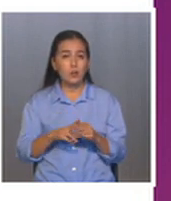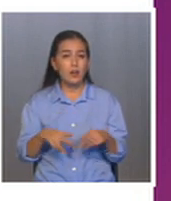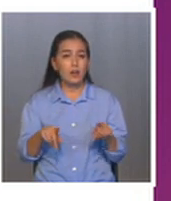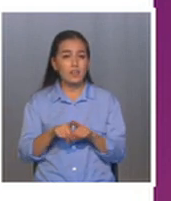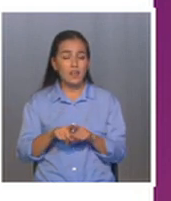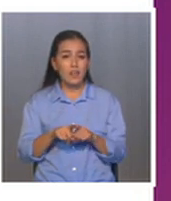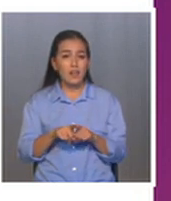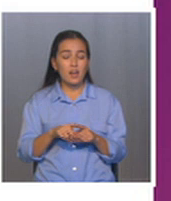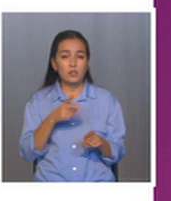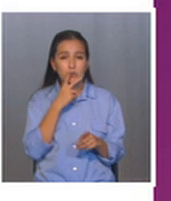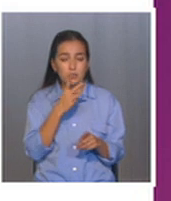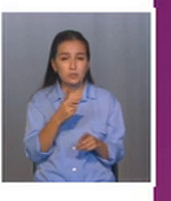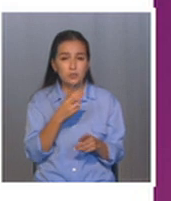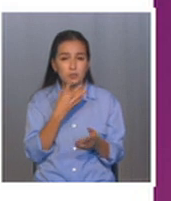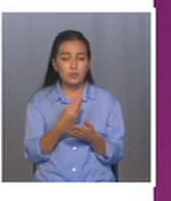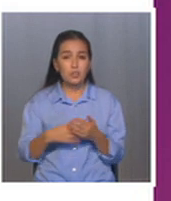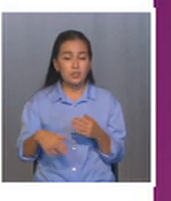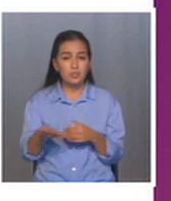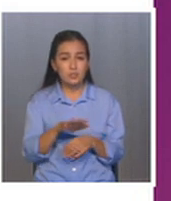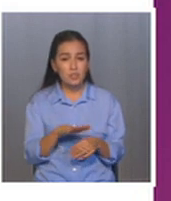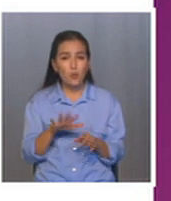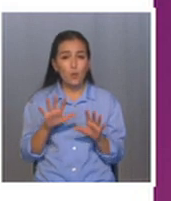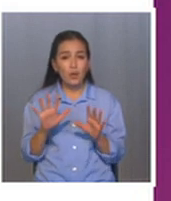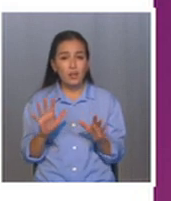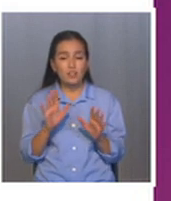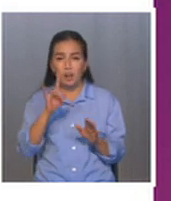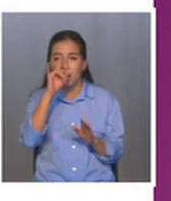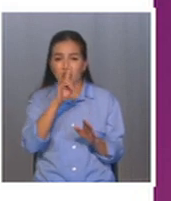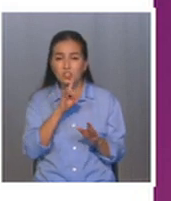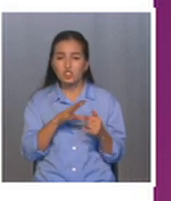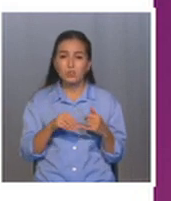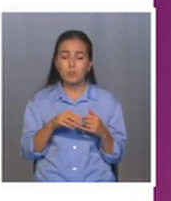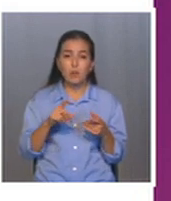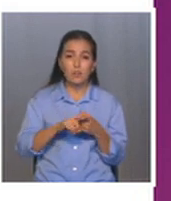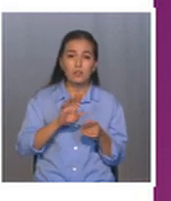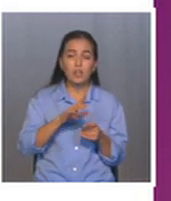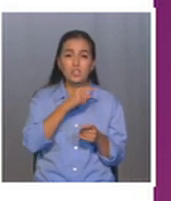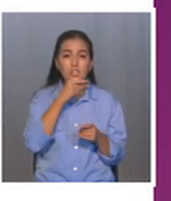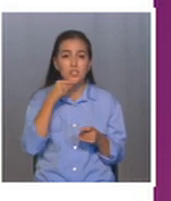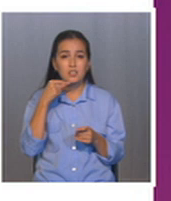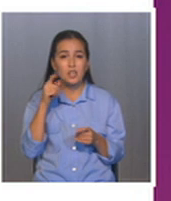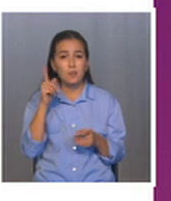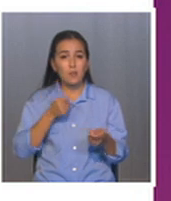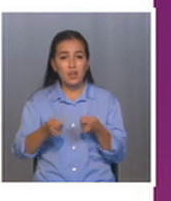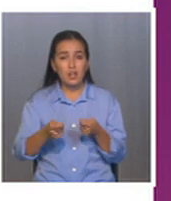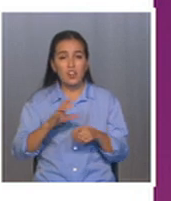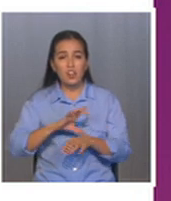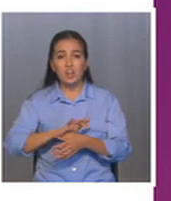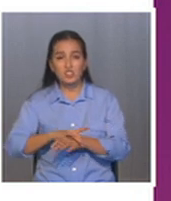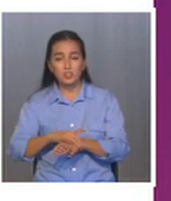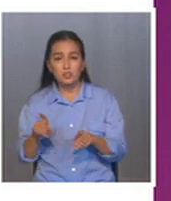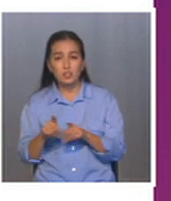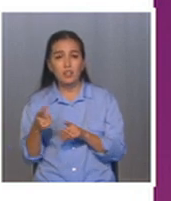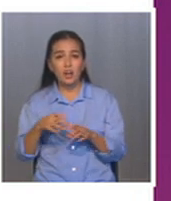тұрғысынан қарасақ, оқиғаларды тек қазақ жерімен байланысты қарастырып қоймай, Россия империясы, Ташкент сынды